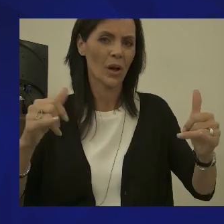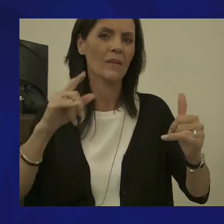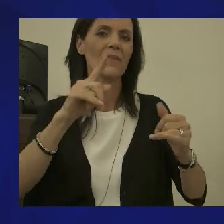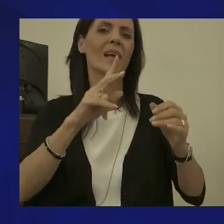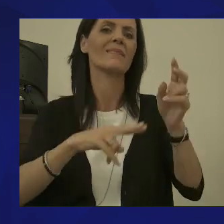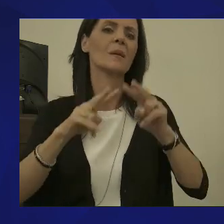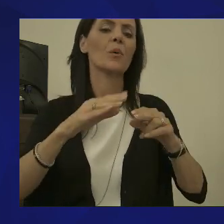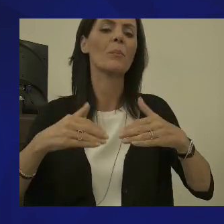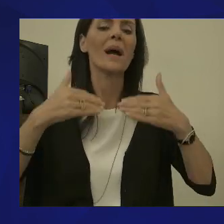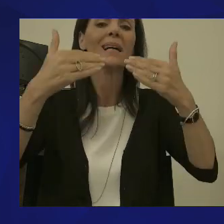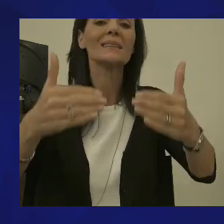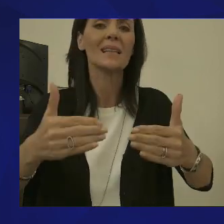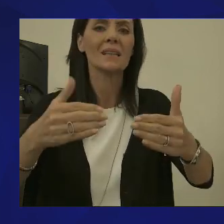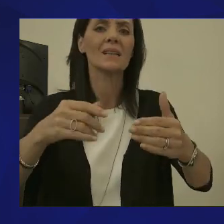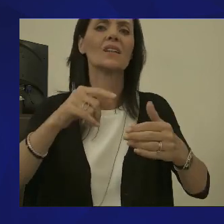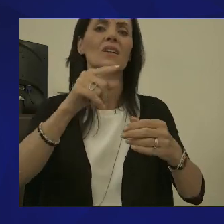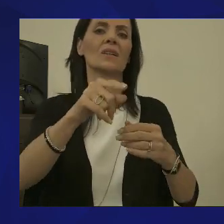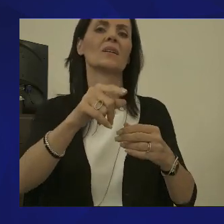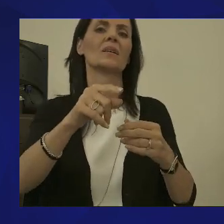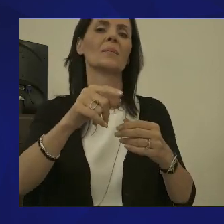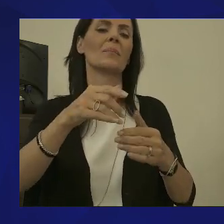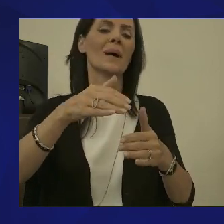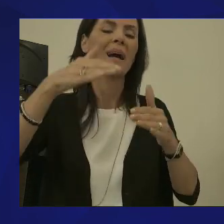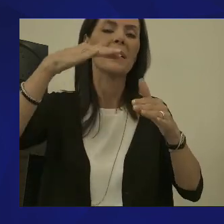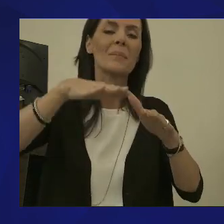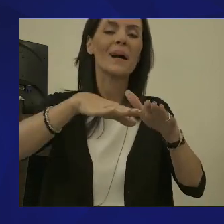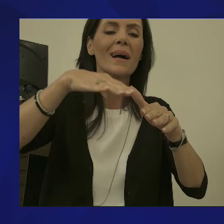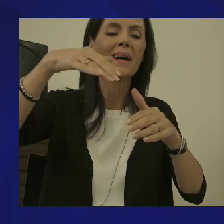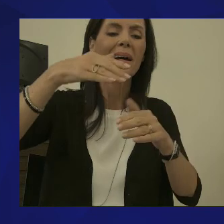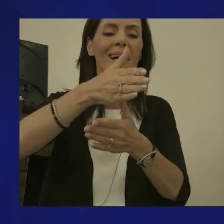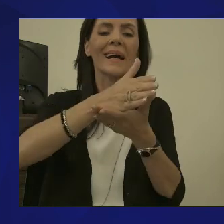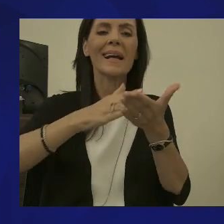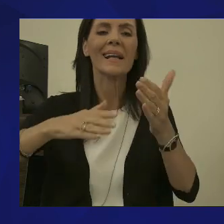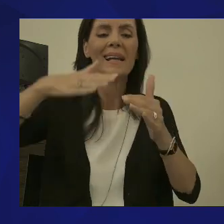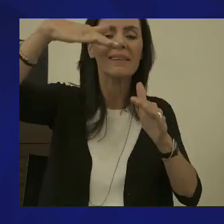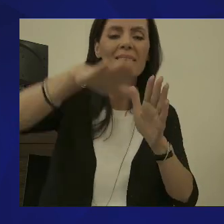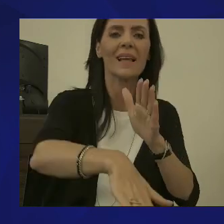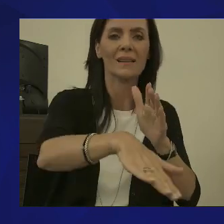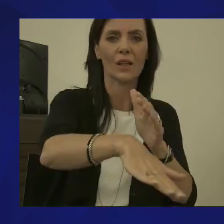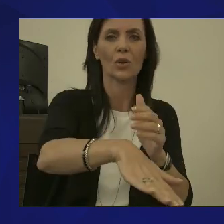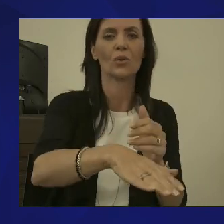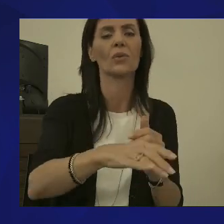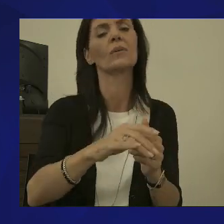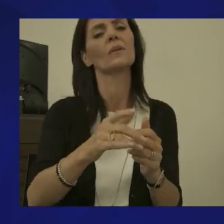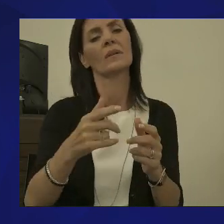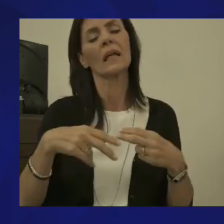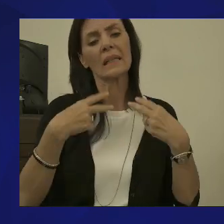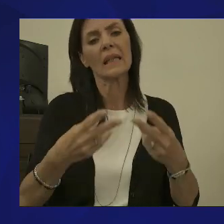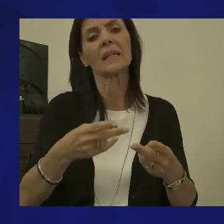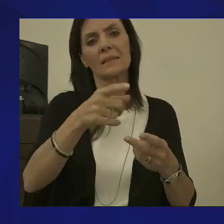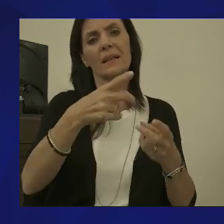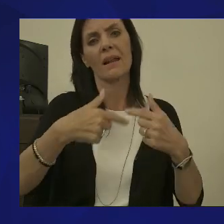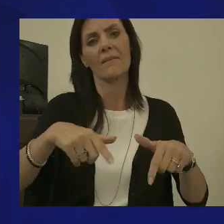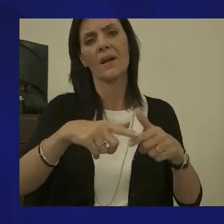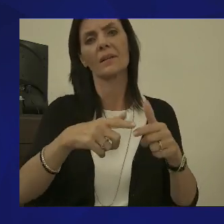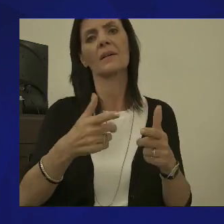זה הטיפול בחזית שפונה לשביל, בעיקר בחלק התחתון, שהיא כרגע מאוד לא מטופלת מבחינת... אז בואו נחזיר את זה לוועדה על טיפול